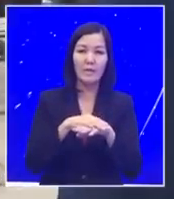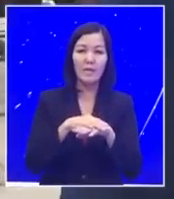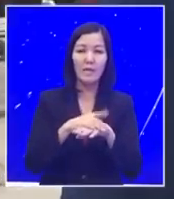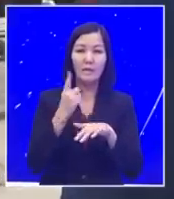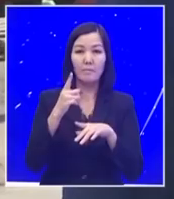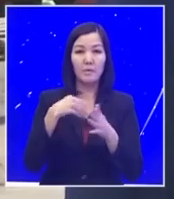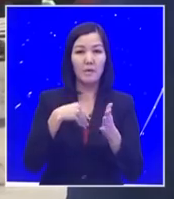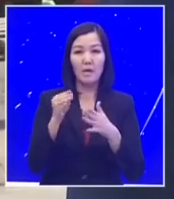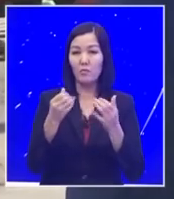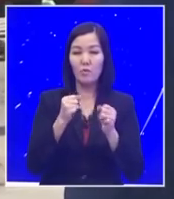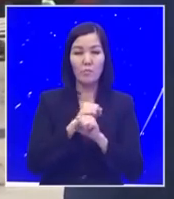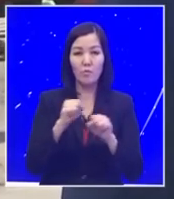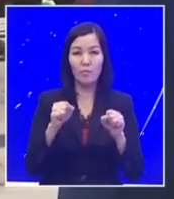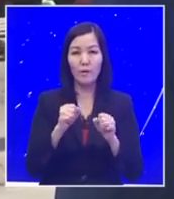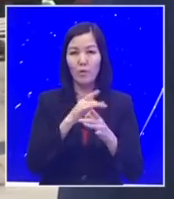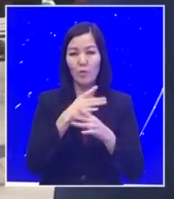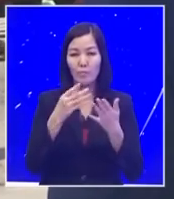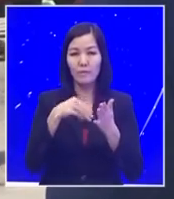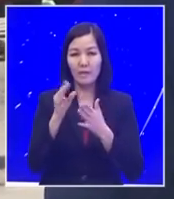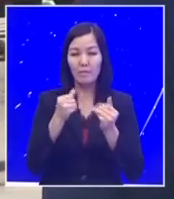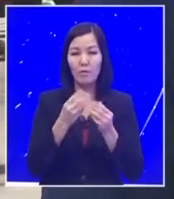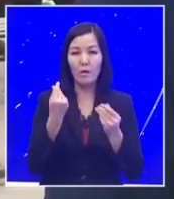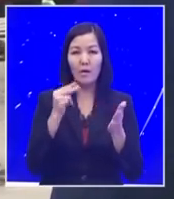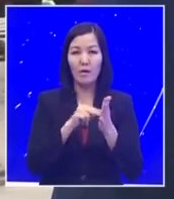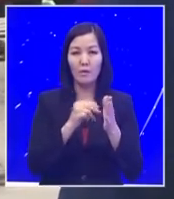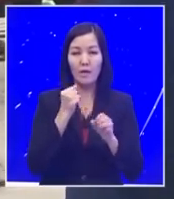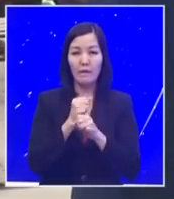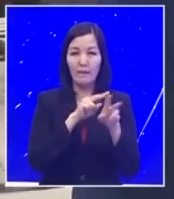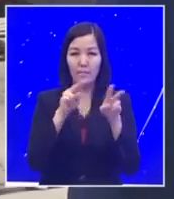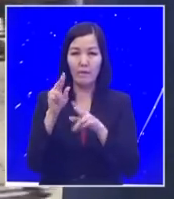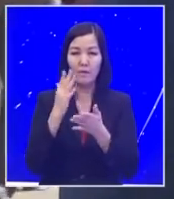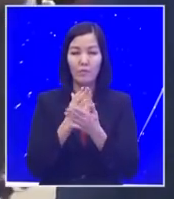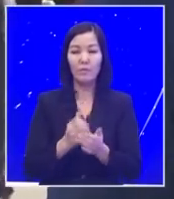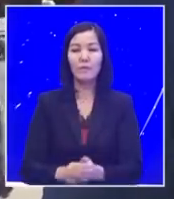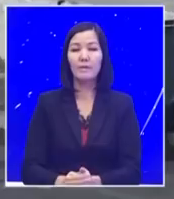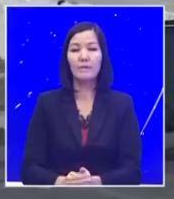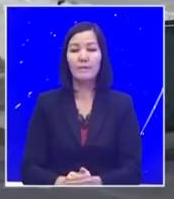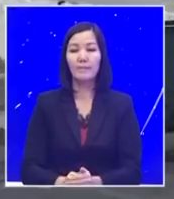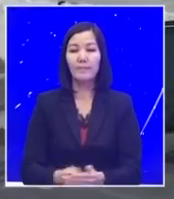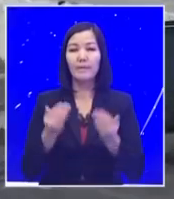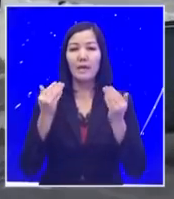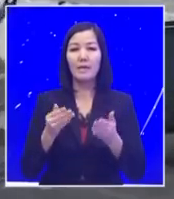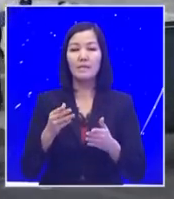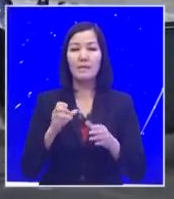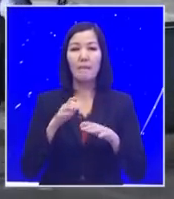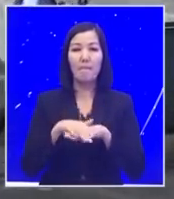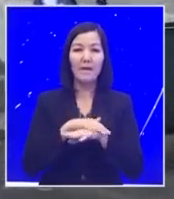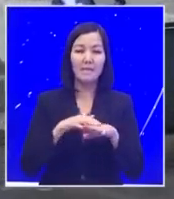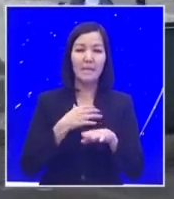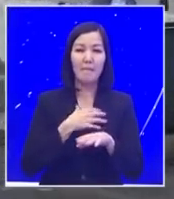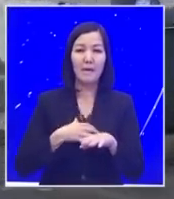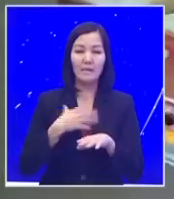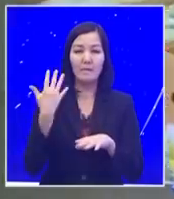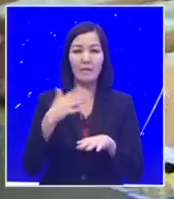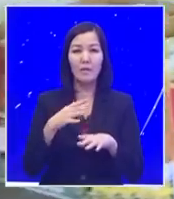ала алмайды. Айта кетейік, баға тұрақтылығында қатаң бақылауда ұстап отырмыз. Қазір Алтын Ордада маңызы бар 50